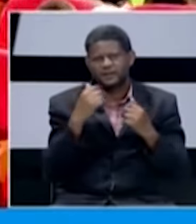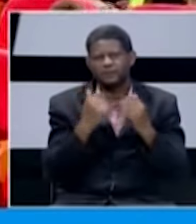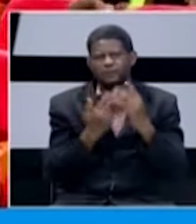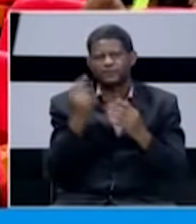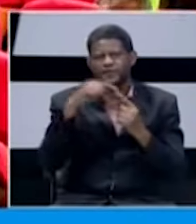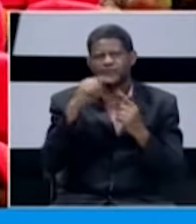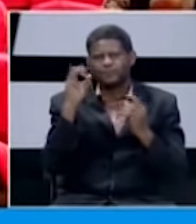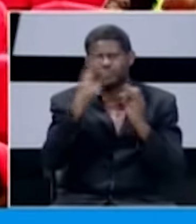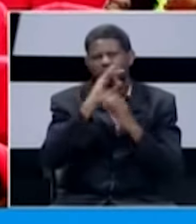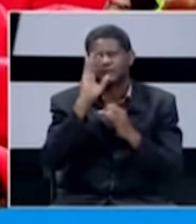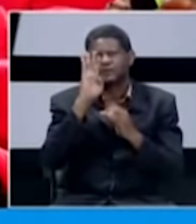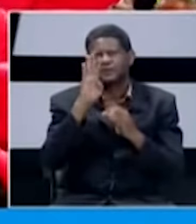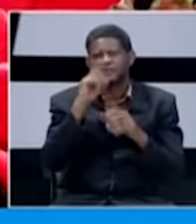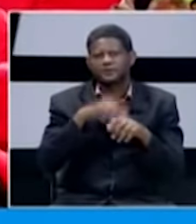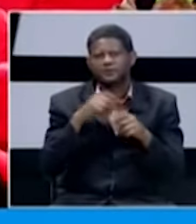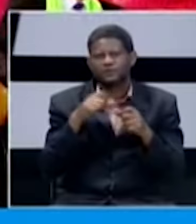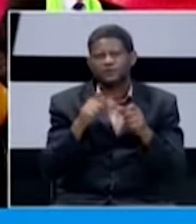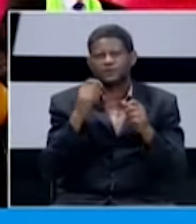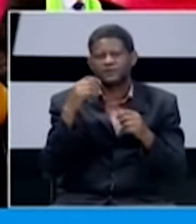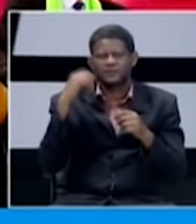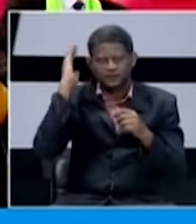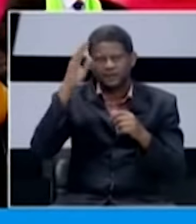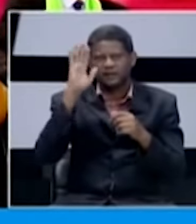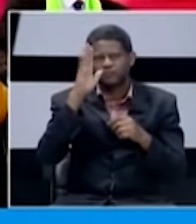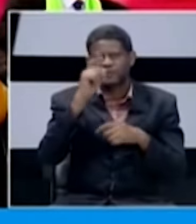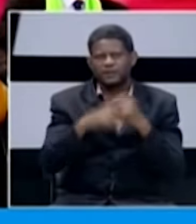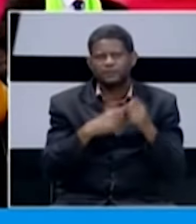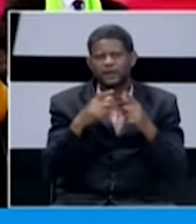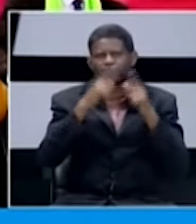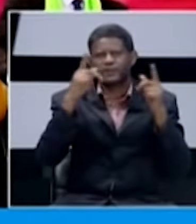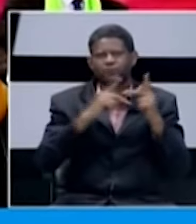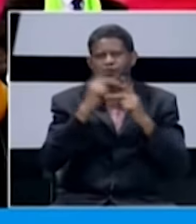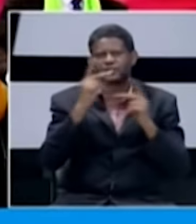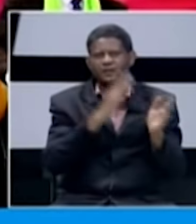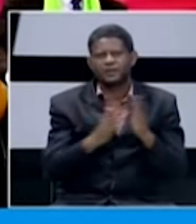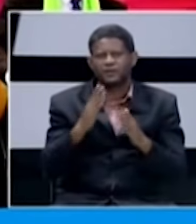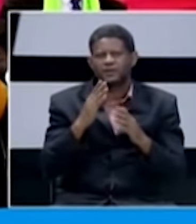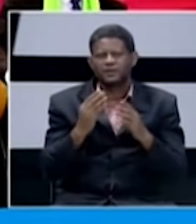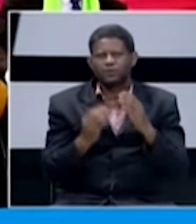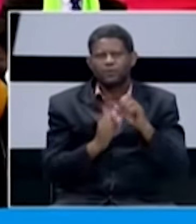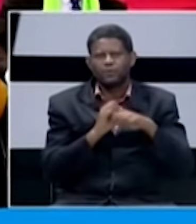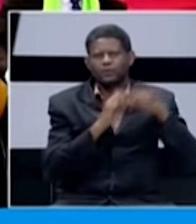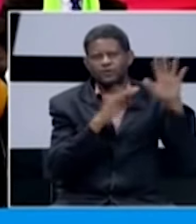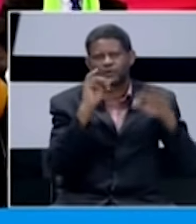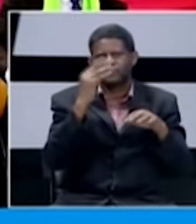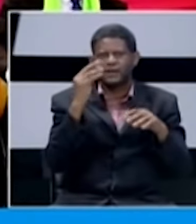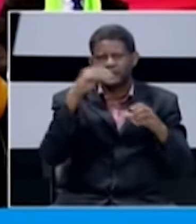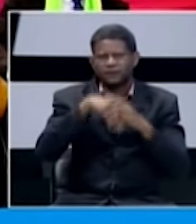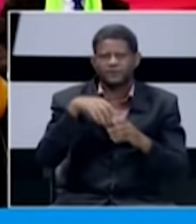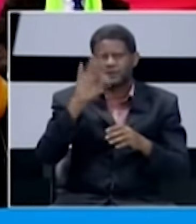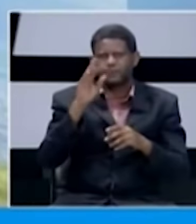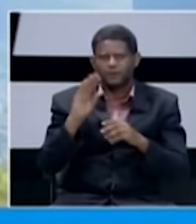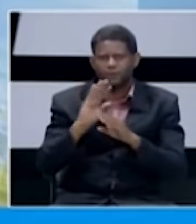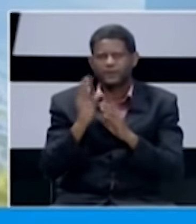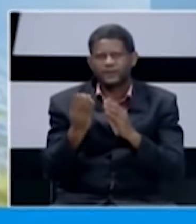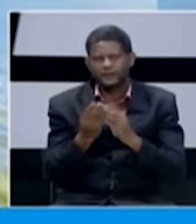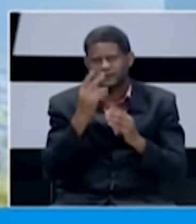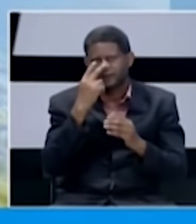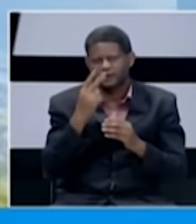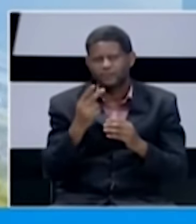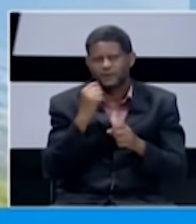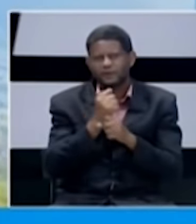حموش تعمتات دما عبيتي بروجكتات تتليمم غبو جمعه زلاقي اتاو زركبلو من قدتا تقريصم ان تصرح مخانم زغلصو